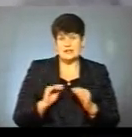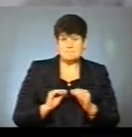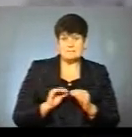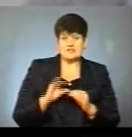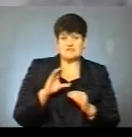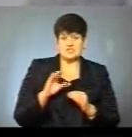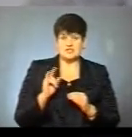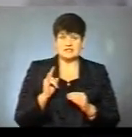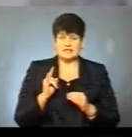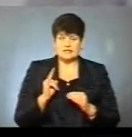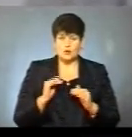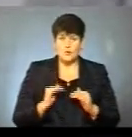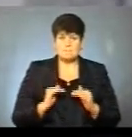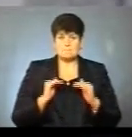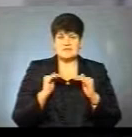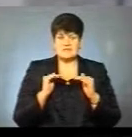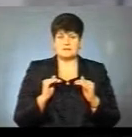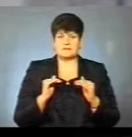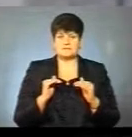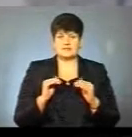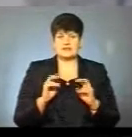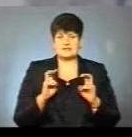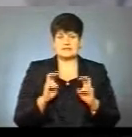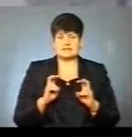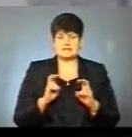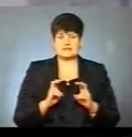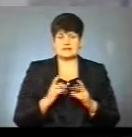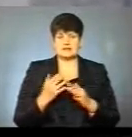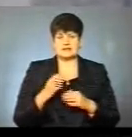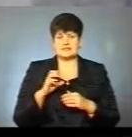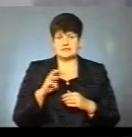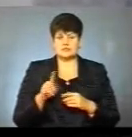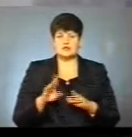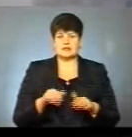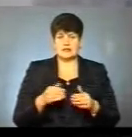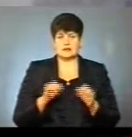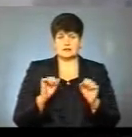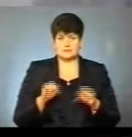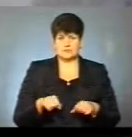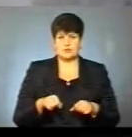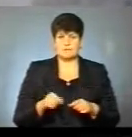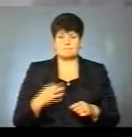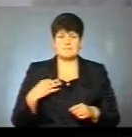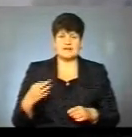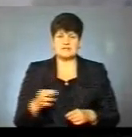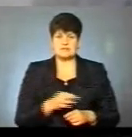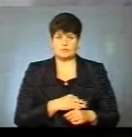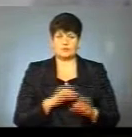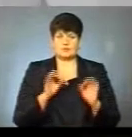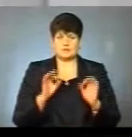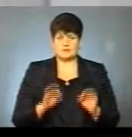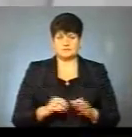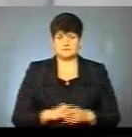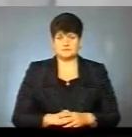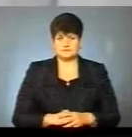підвищення дитини, яку піднімає на сидінні на декілька сантиметрів, що дає змогу пристібнути належно ремінь